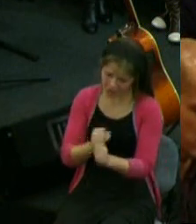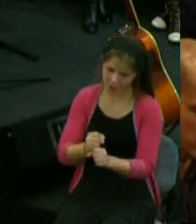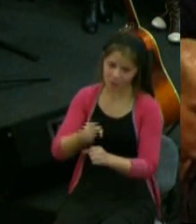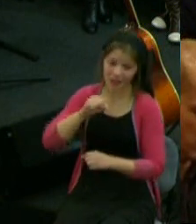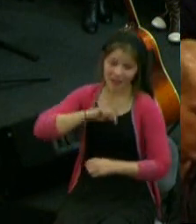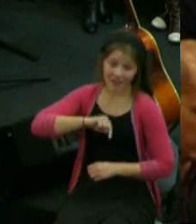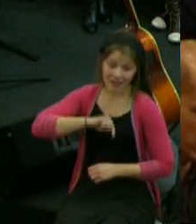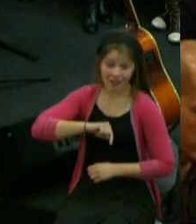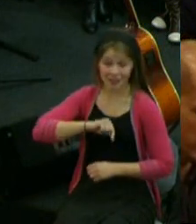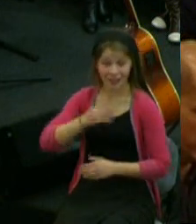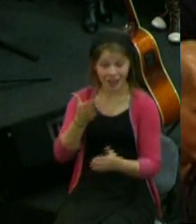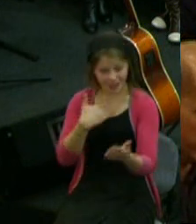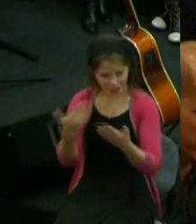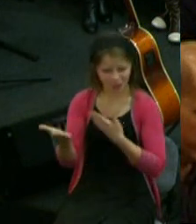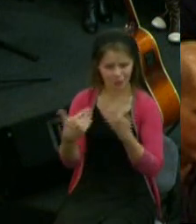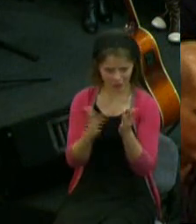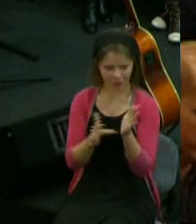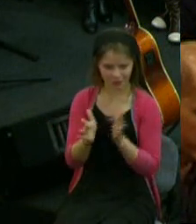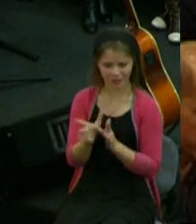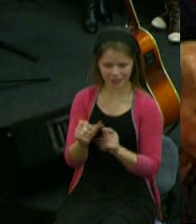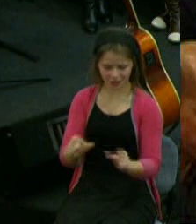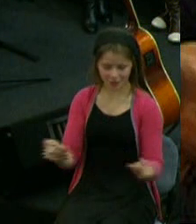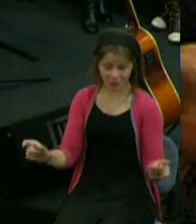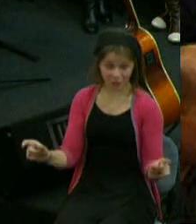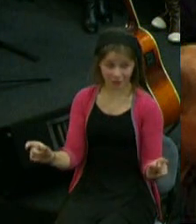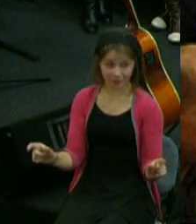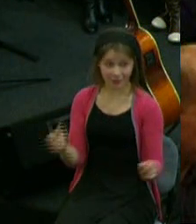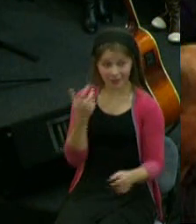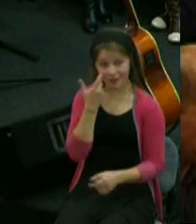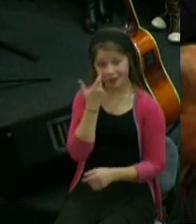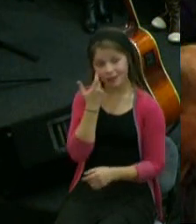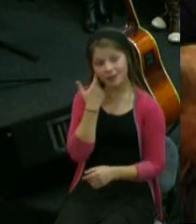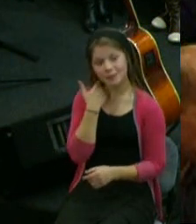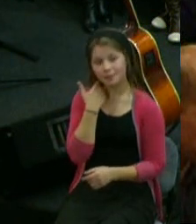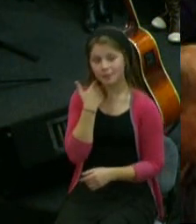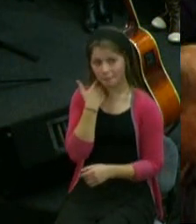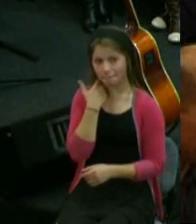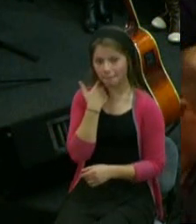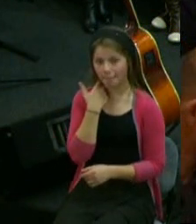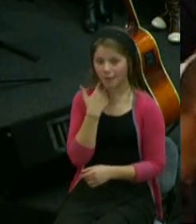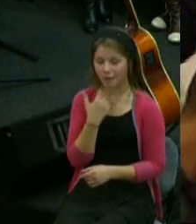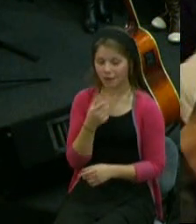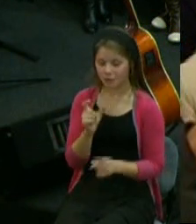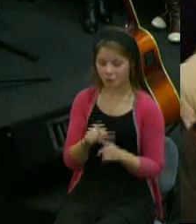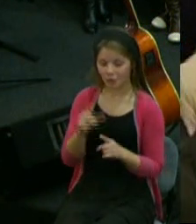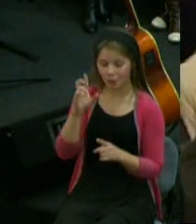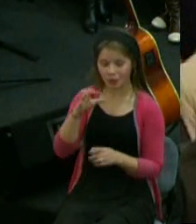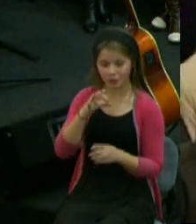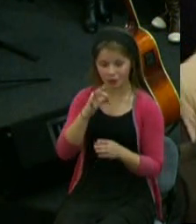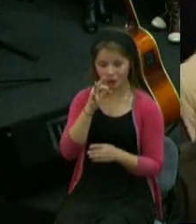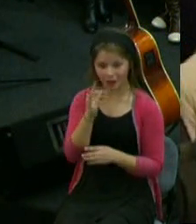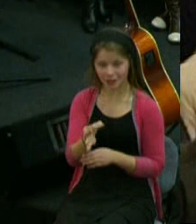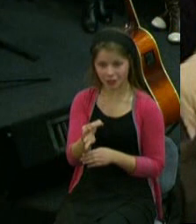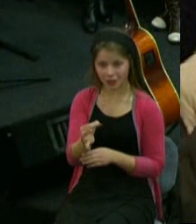його поступки, на його відносини, які вони були з людьми того часу. Друзі, Слово Боже, воно каже за нашого Ісуса,